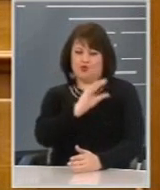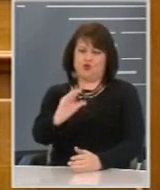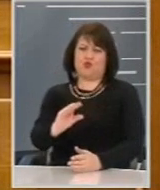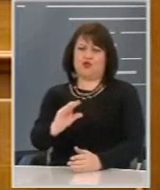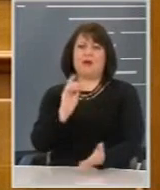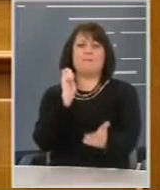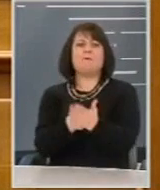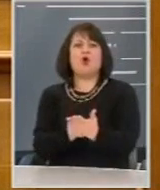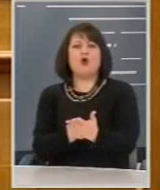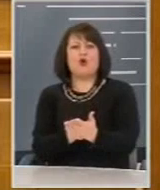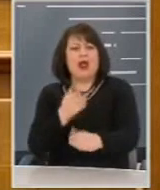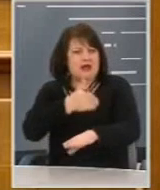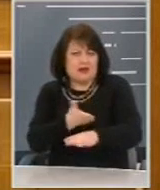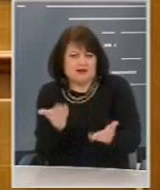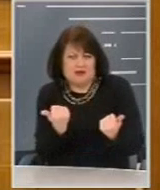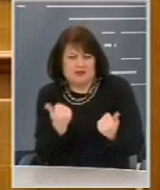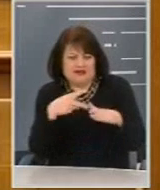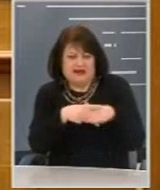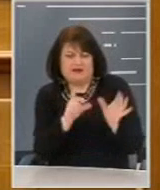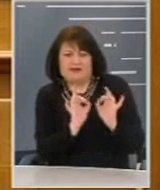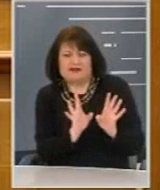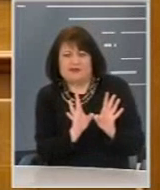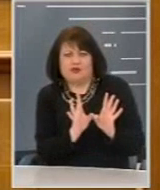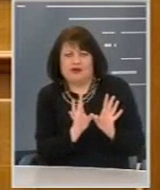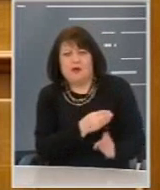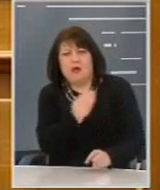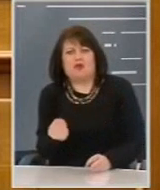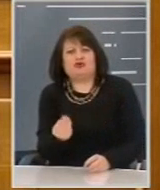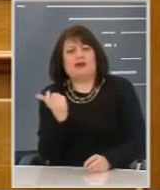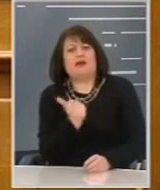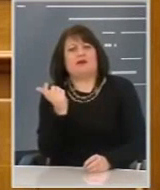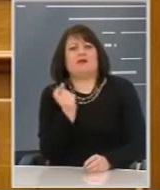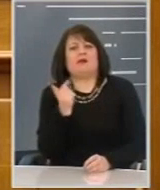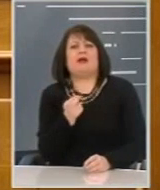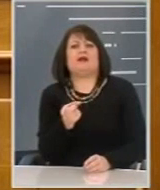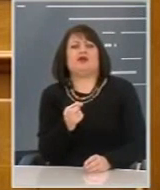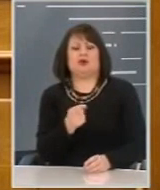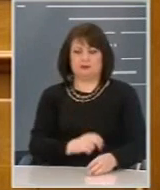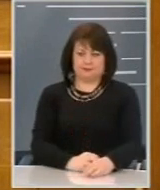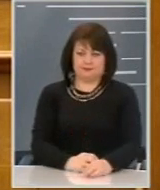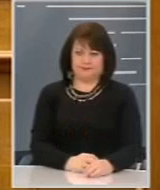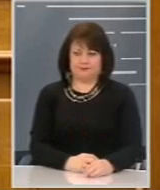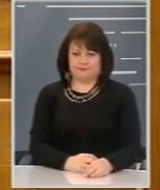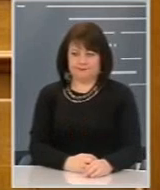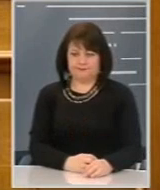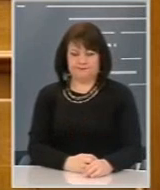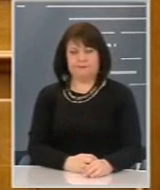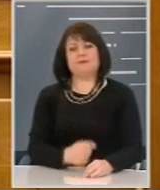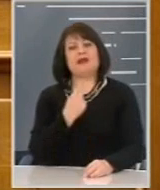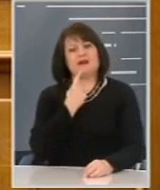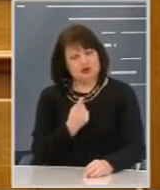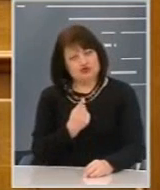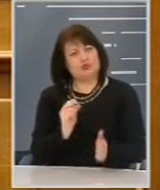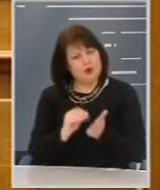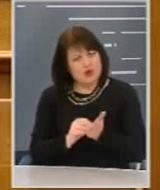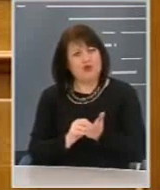πώληση μετρητά, χωρίς καμία εγγύηση για την τράπεζα, καμία εγγύηση για τον καταθέτει και το κράτος. Να σας πω λιγάκι